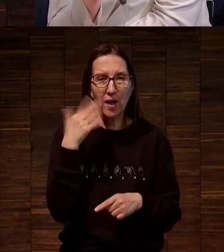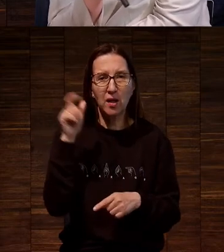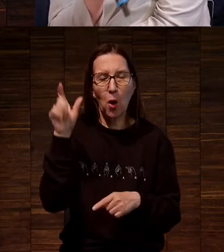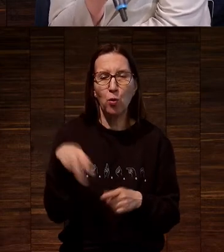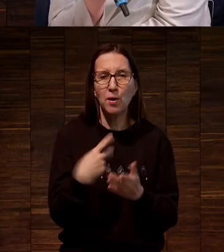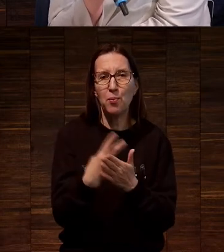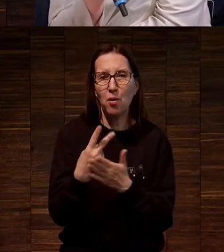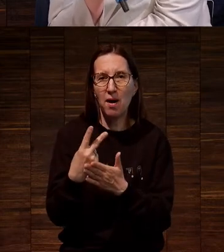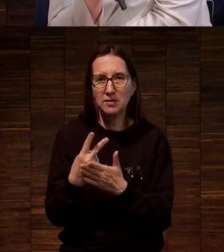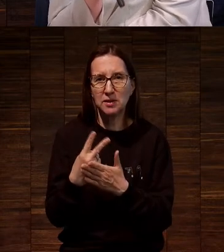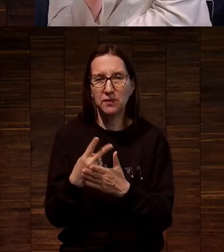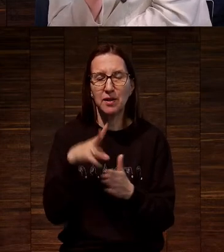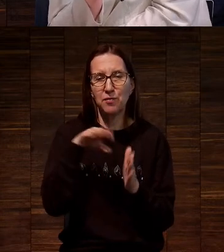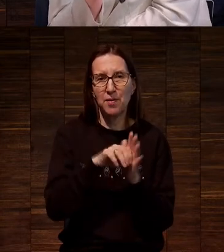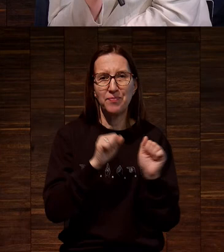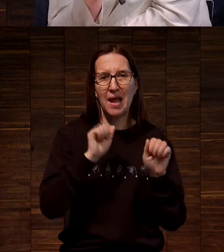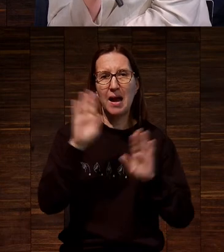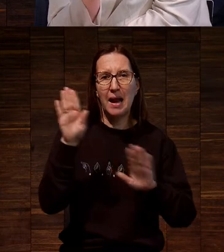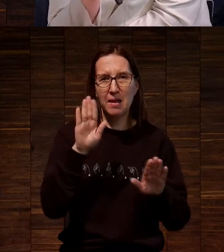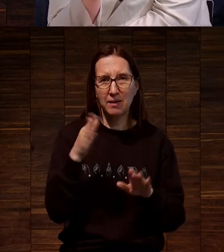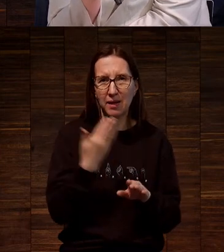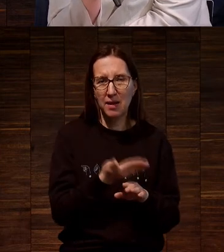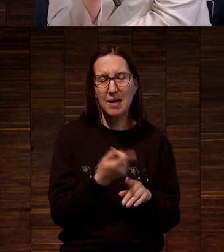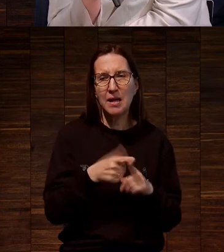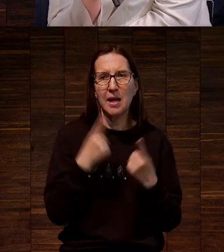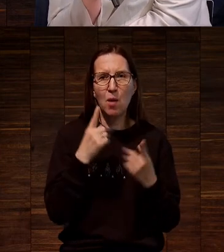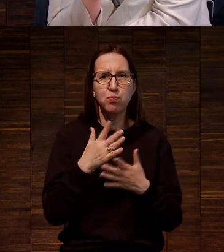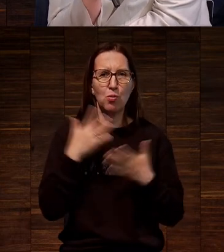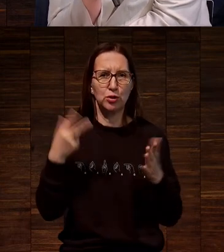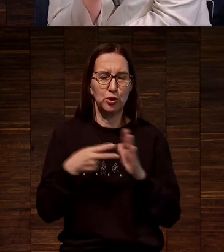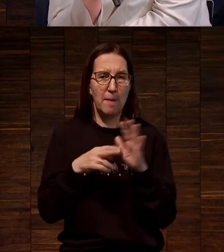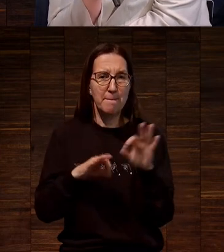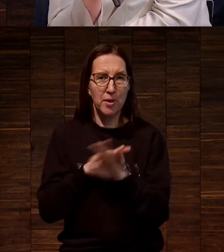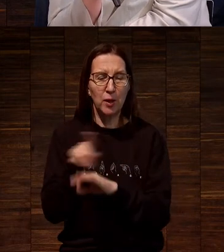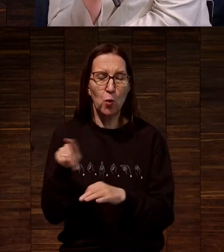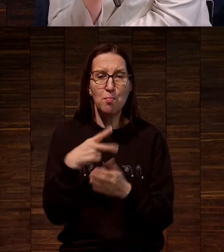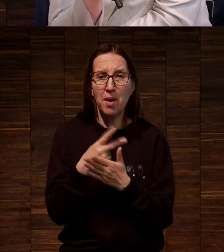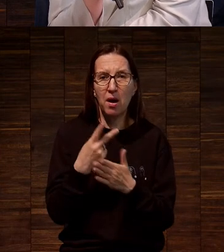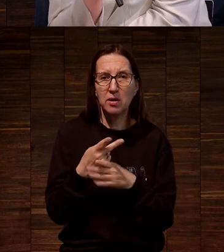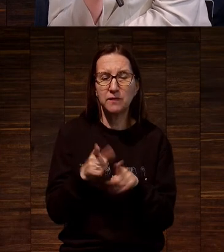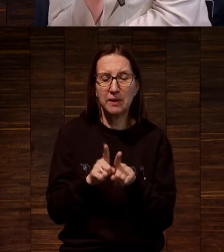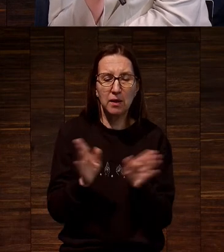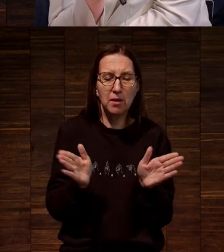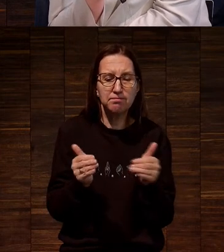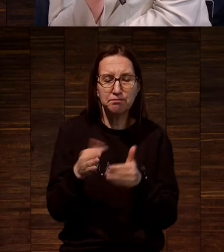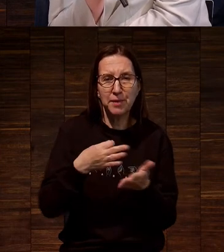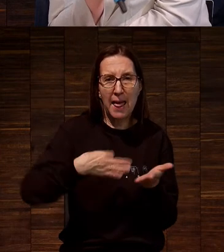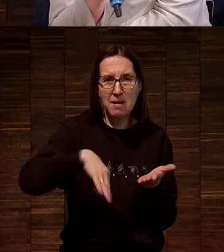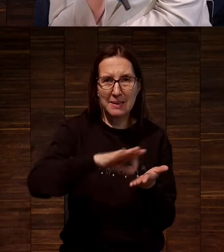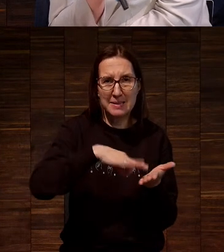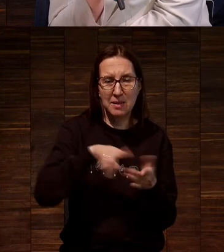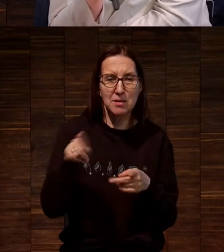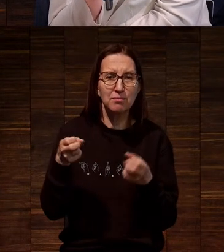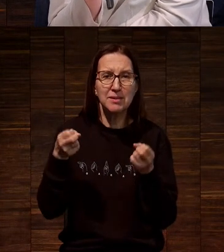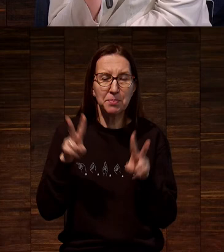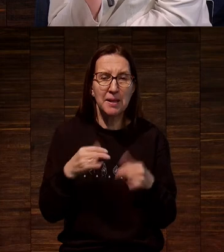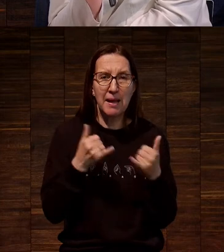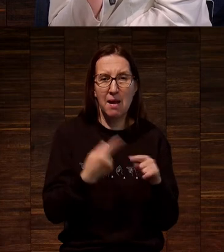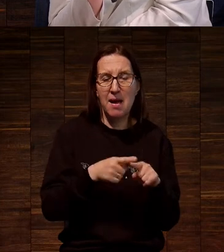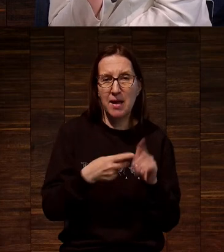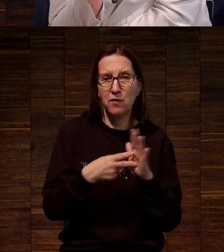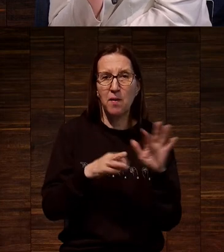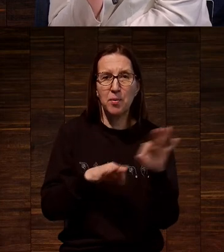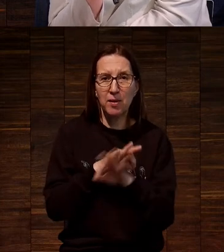он их показывает в Excel-галерее или на больших проектах. Здесь он показывал еще какие-то эскизы, и он специально для этого